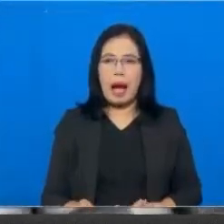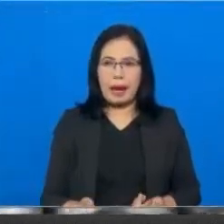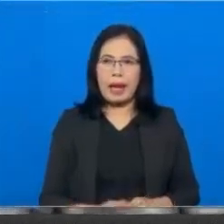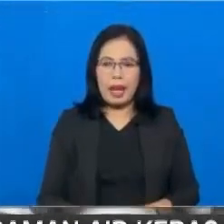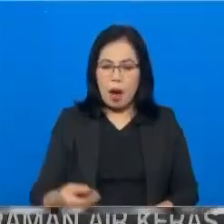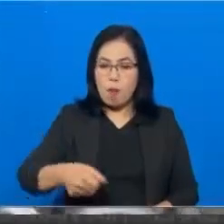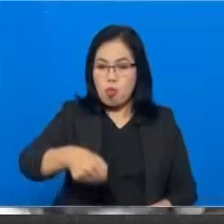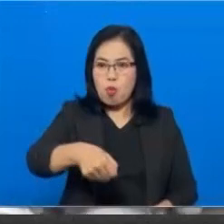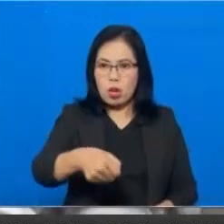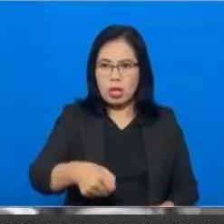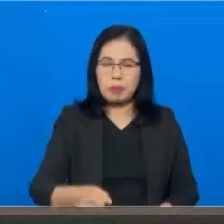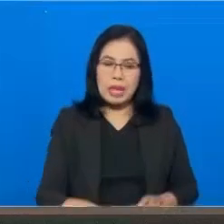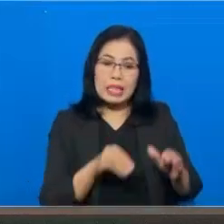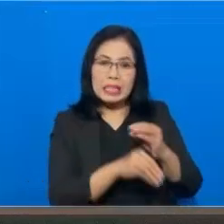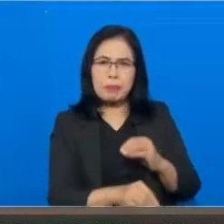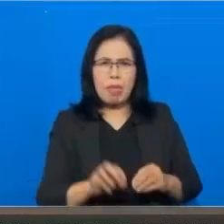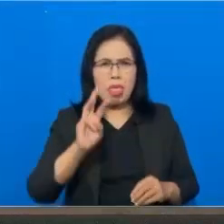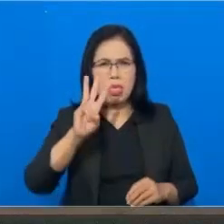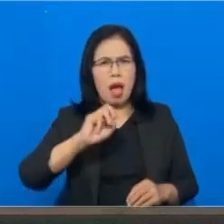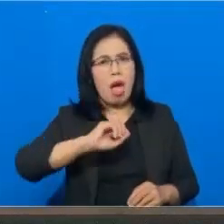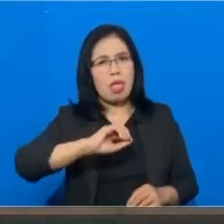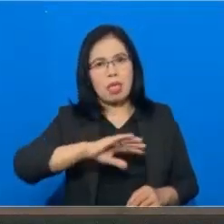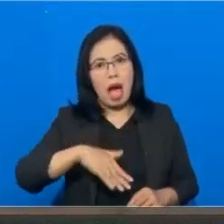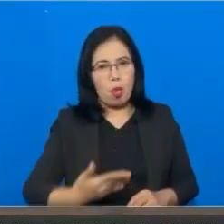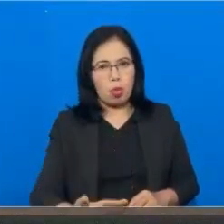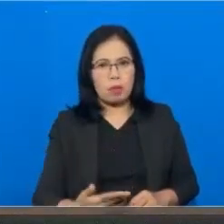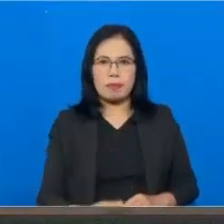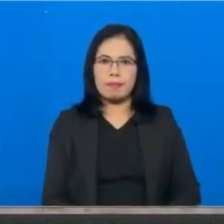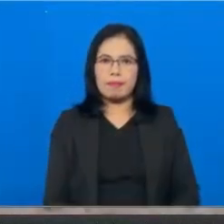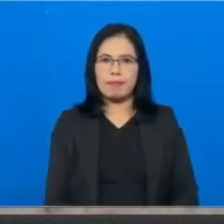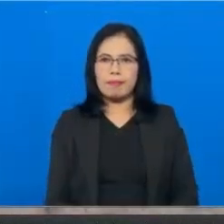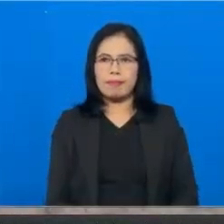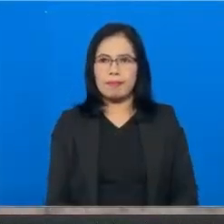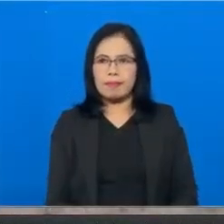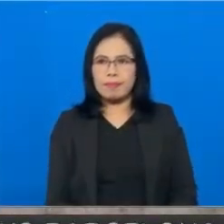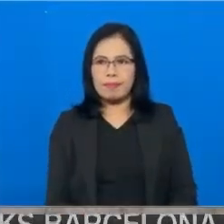disimpan hingga 3 tahun lamanya. Tim Liputan CNN Indonesia.